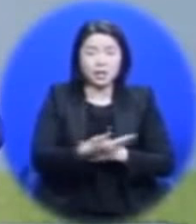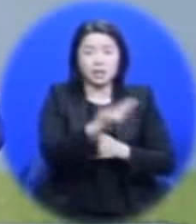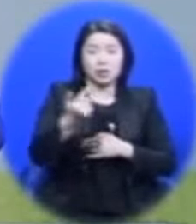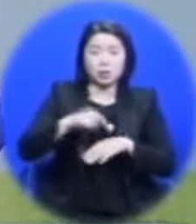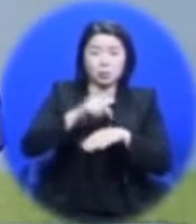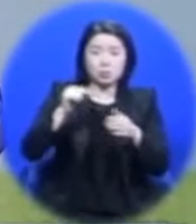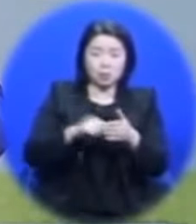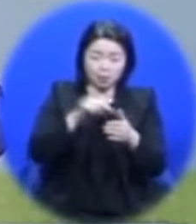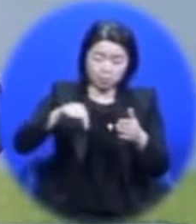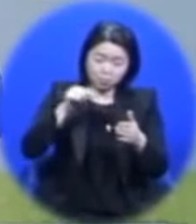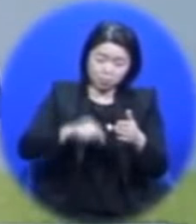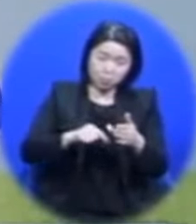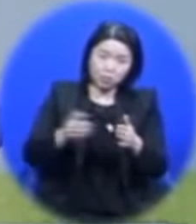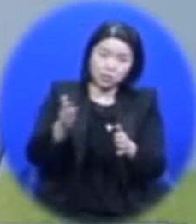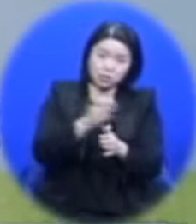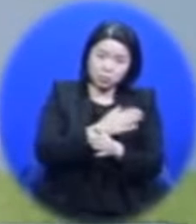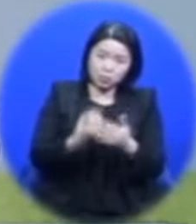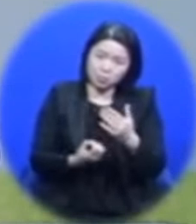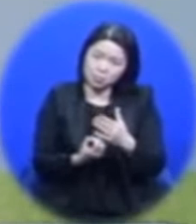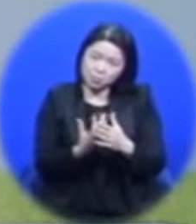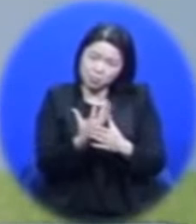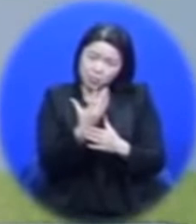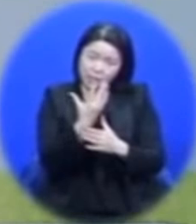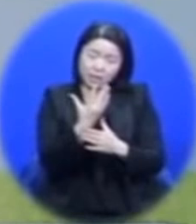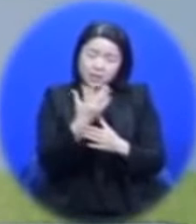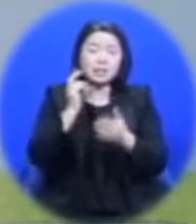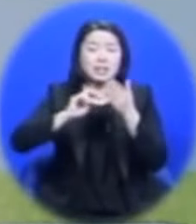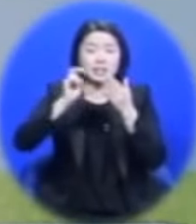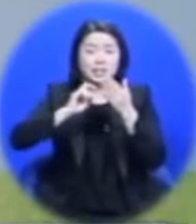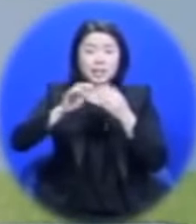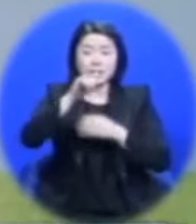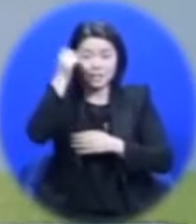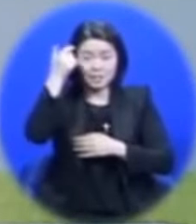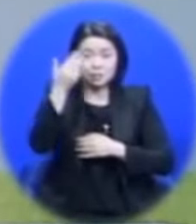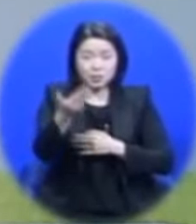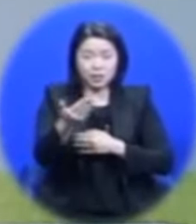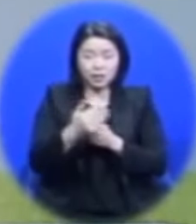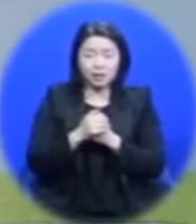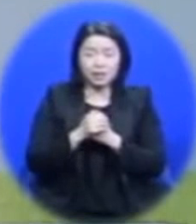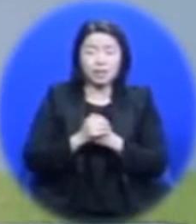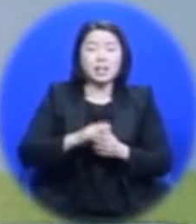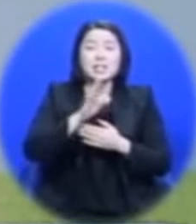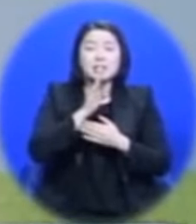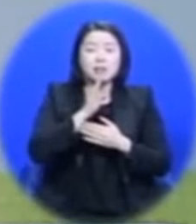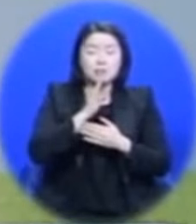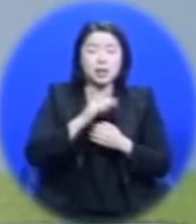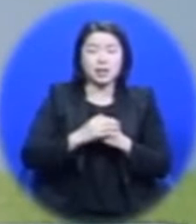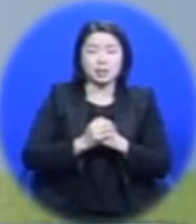속에서부터 이렇게 솟아나는 찬양이 여러분에게 있으신가요? 정말